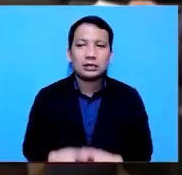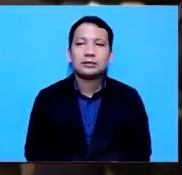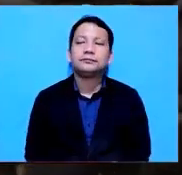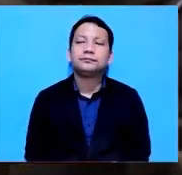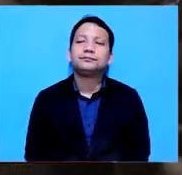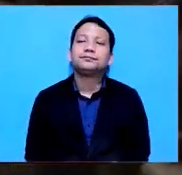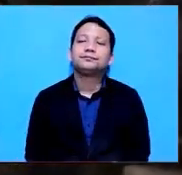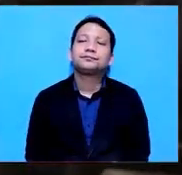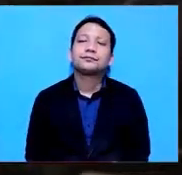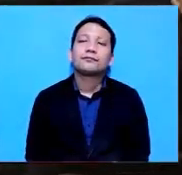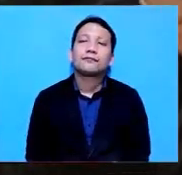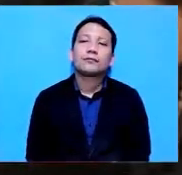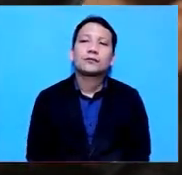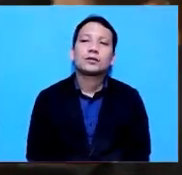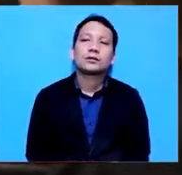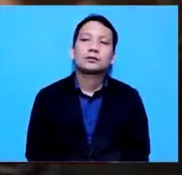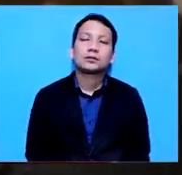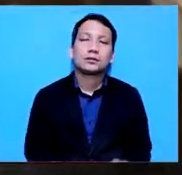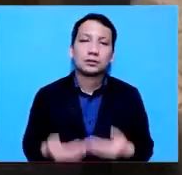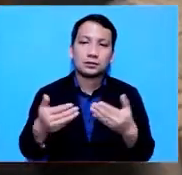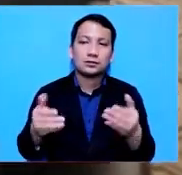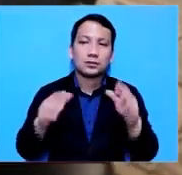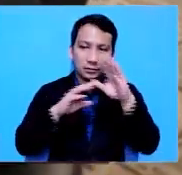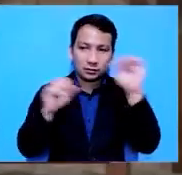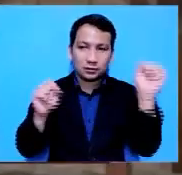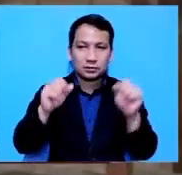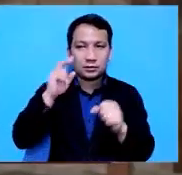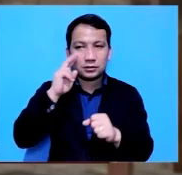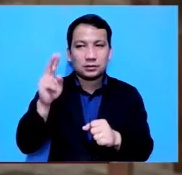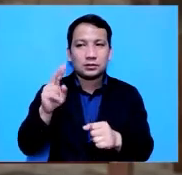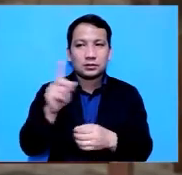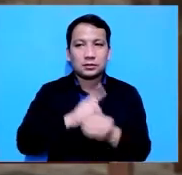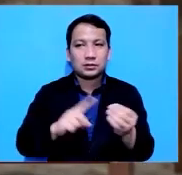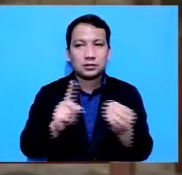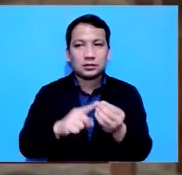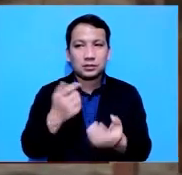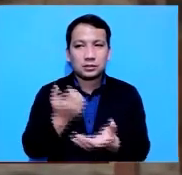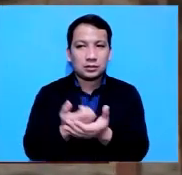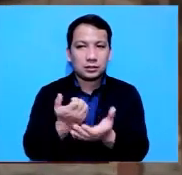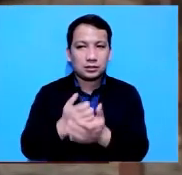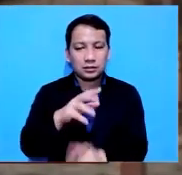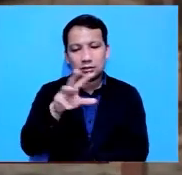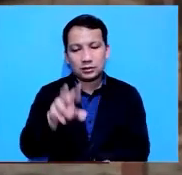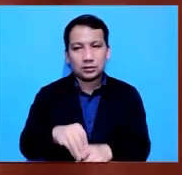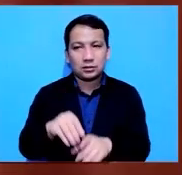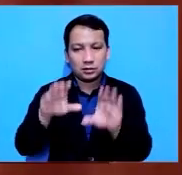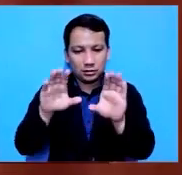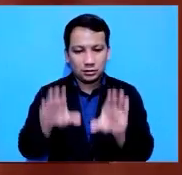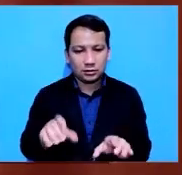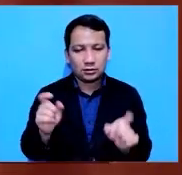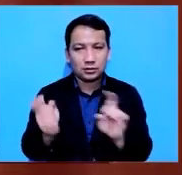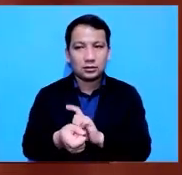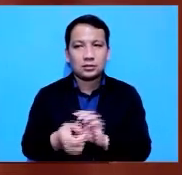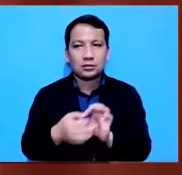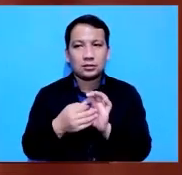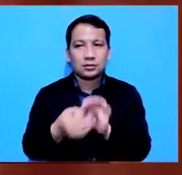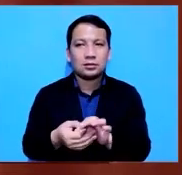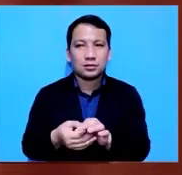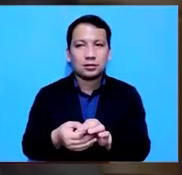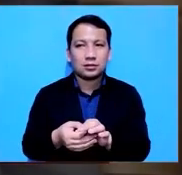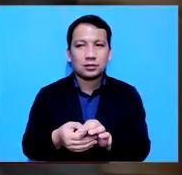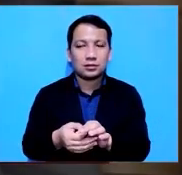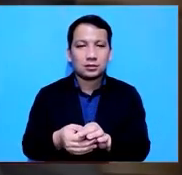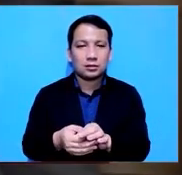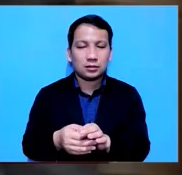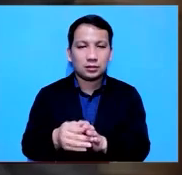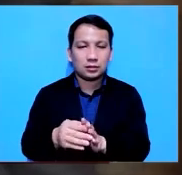Bukod po dyan, isusulong din ni PBBM sa Amerika ang mga isyu ng ekonomiya, kultura at climate change. Sa Linggo, April 30, tutulak